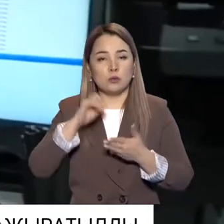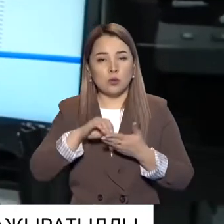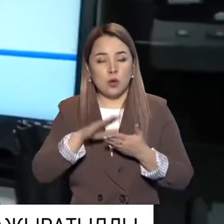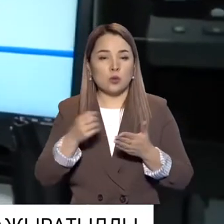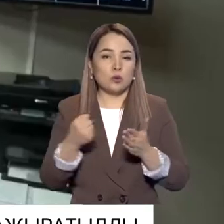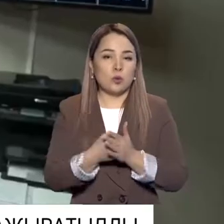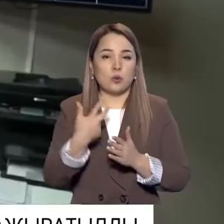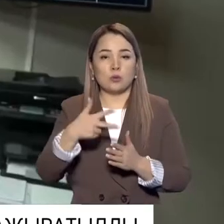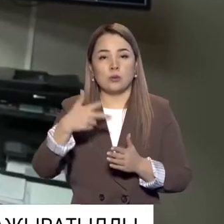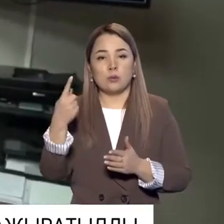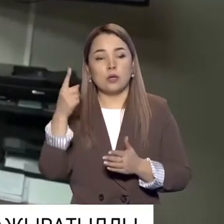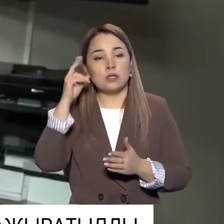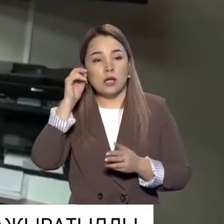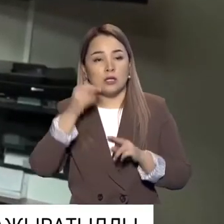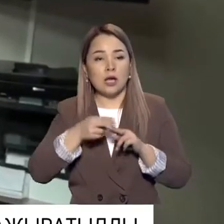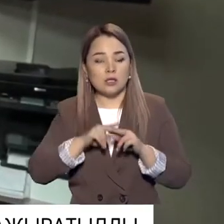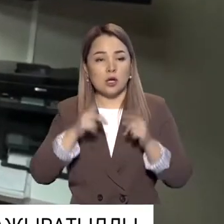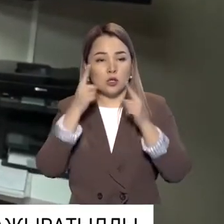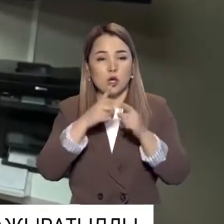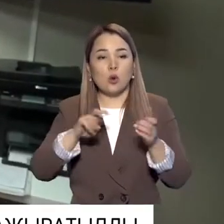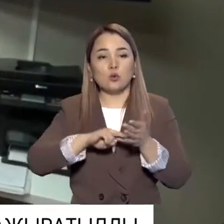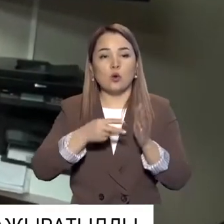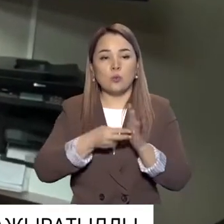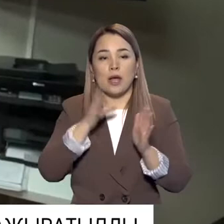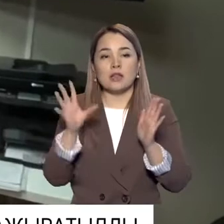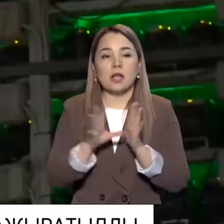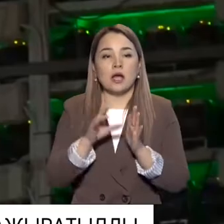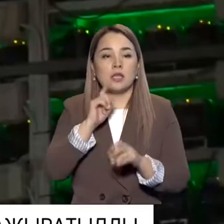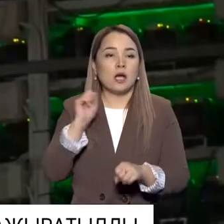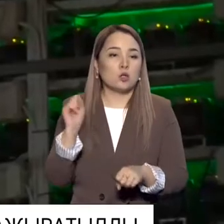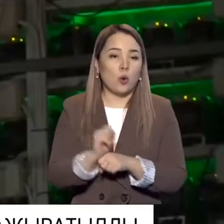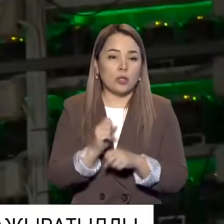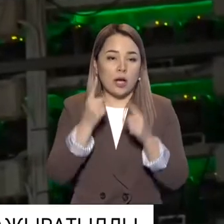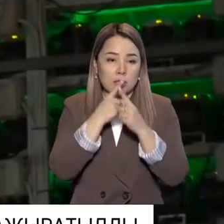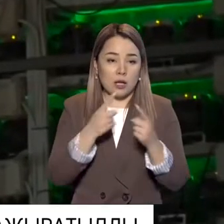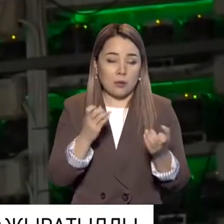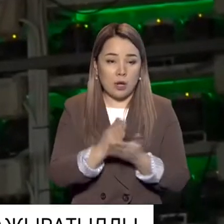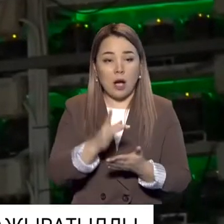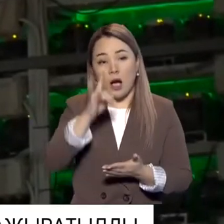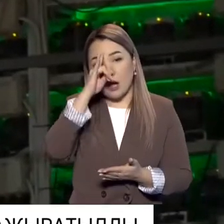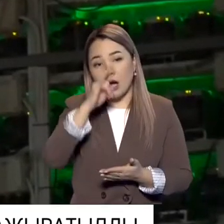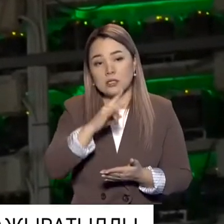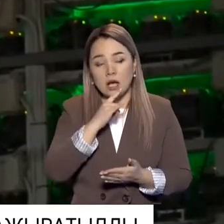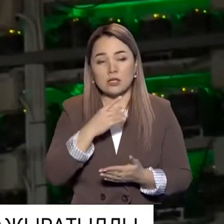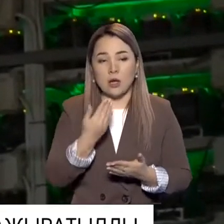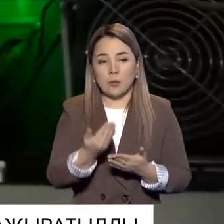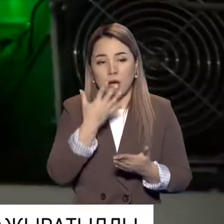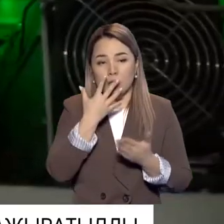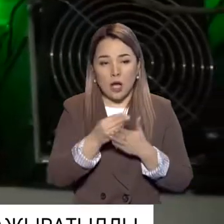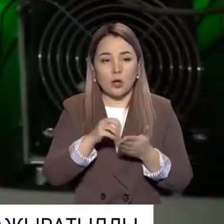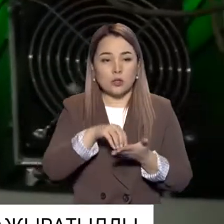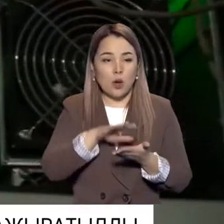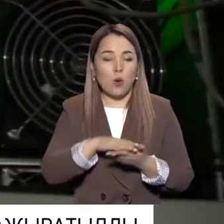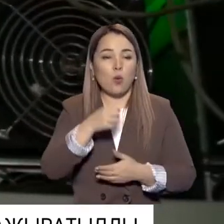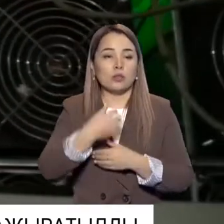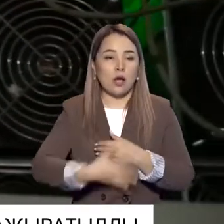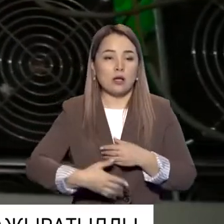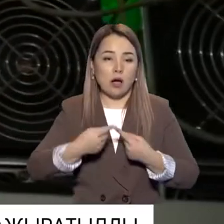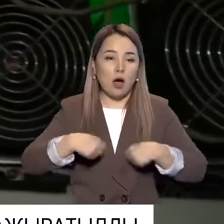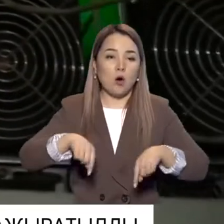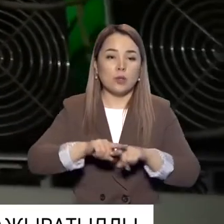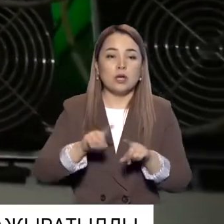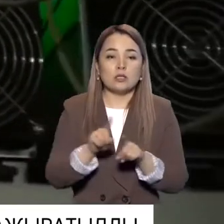майнингпен айналысатын компанияларға жоспарлы энергия беру тоқтатылады делінген. Бірақ Қазақстандағы блокчейн мен дат орталықтары